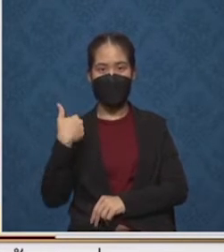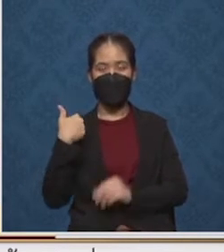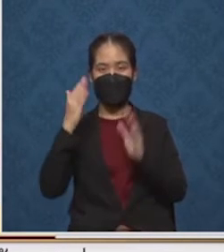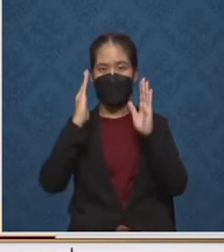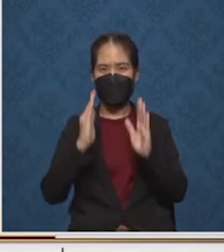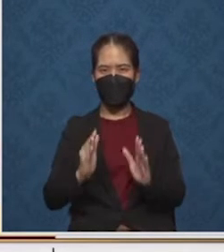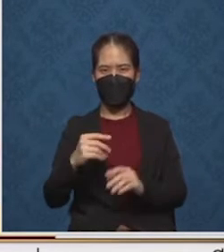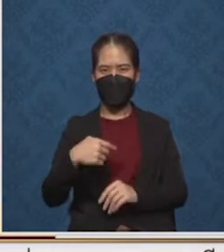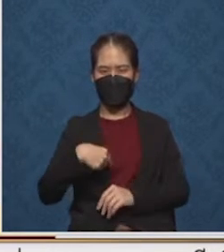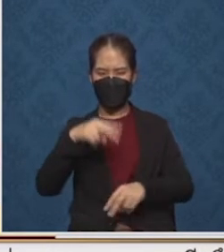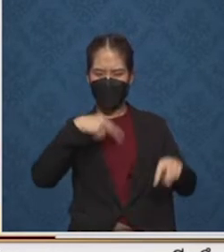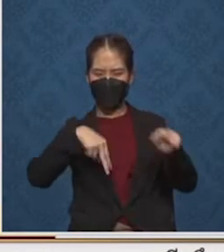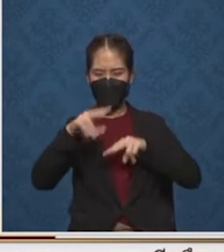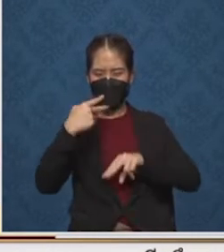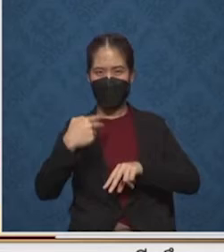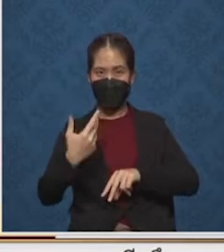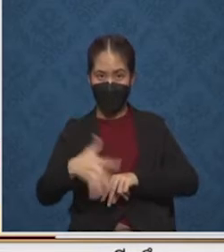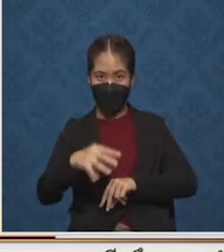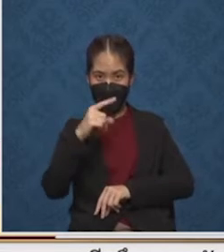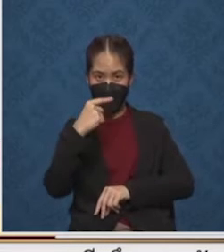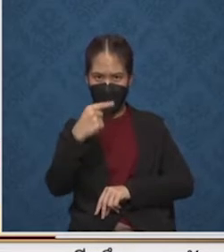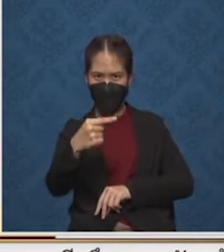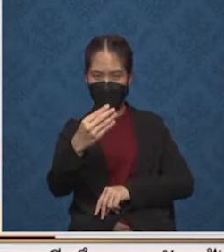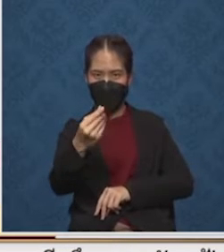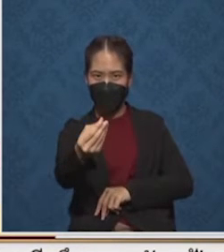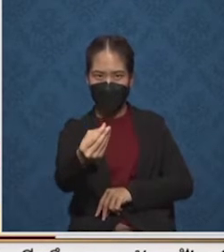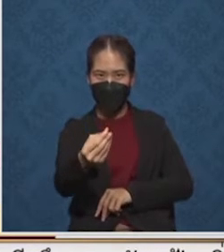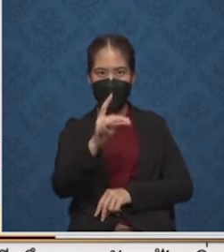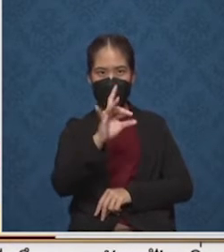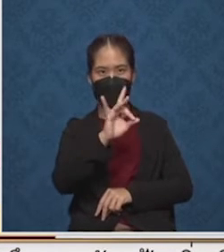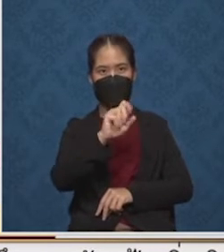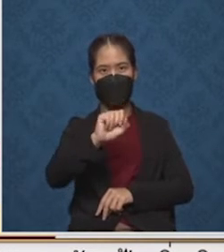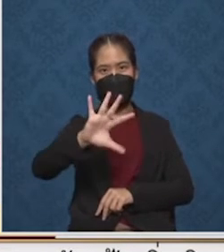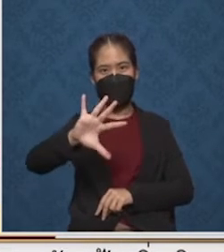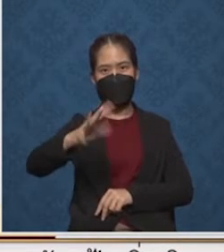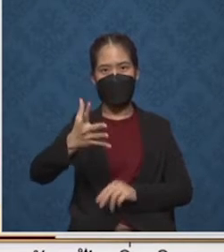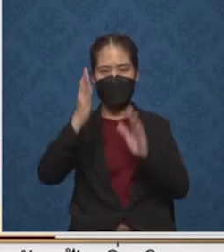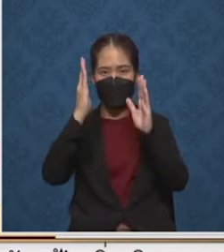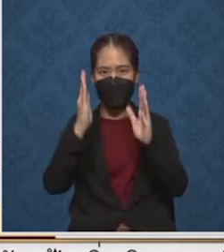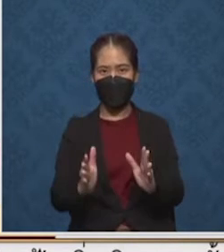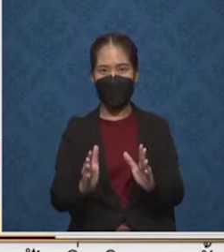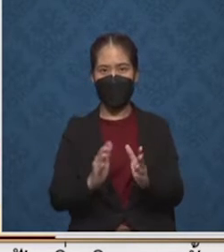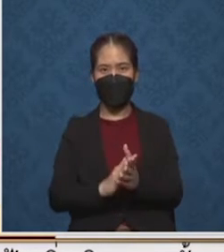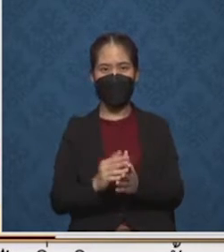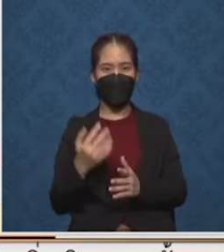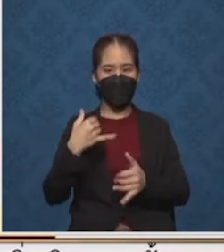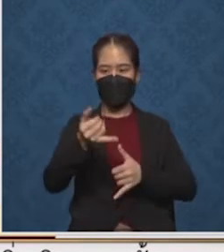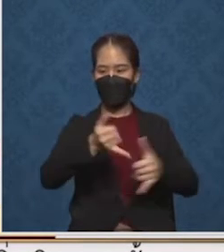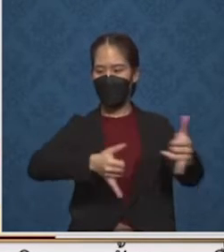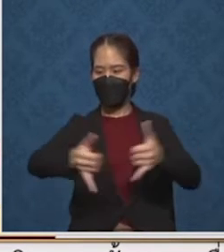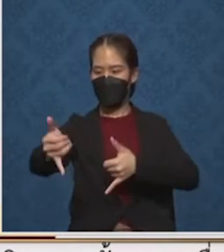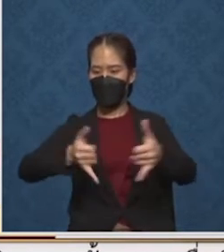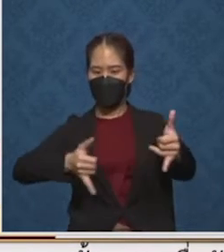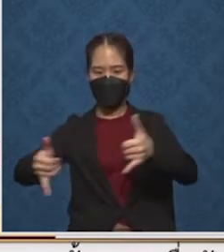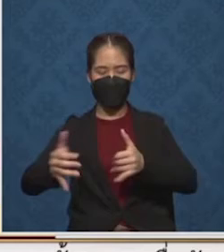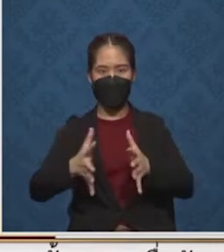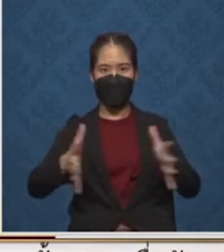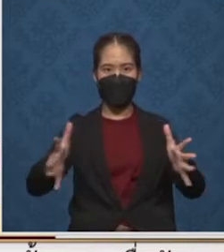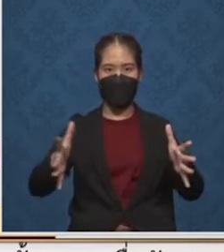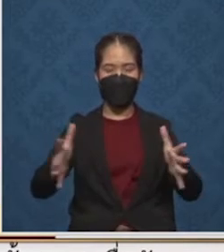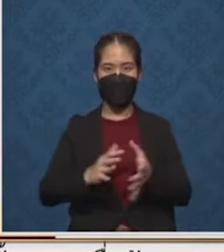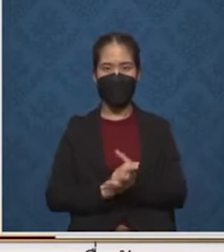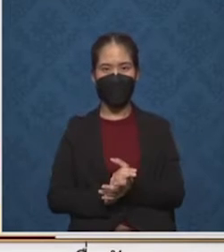ที่เป็นลบรวมอยู่เท่าไรมีเปอร์เซ็นต์เอ้อเหมือนคนนะทำไมทานเพ่นพ่านอยู่แต่บ้านที่เมืองอ่ะอ่า